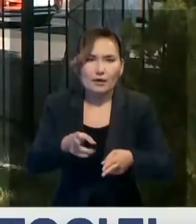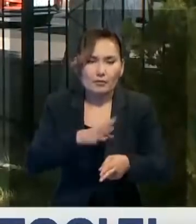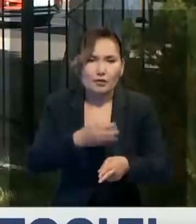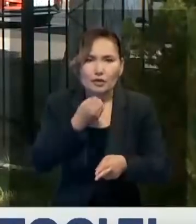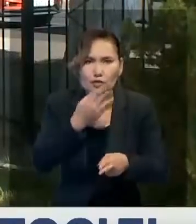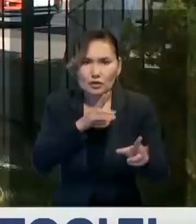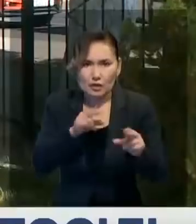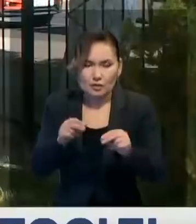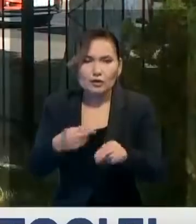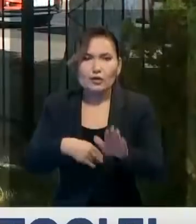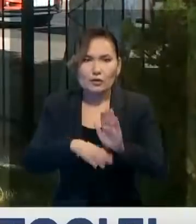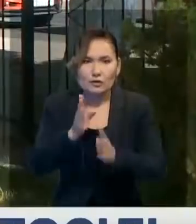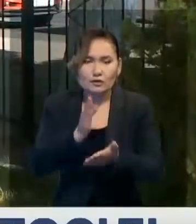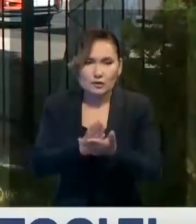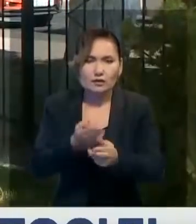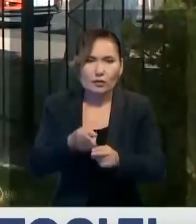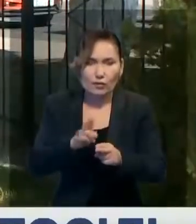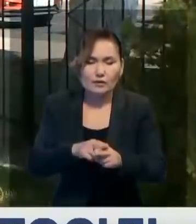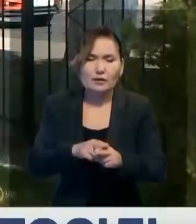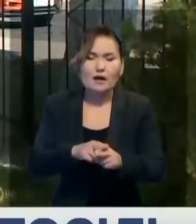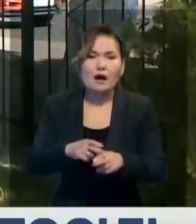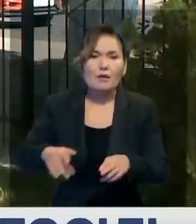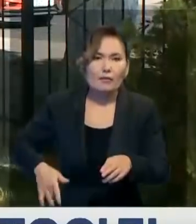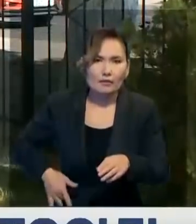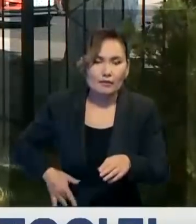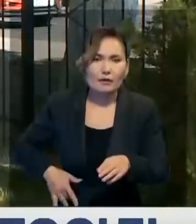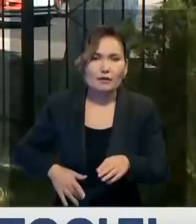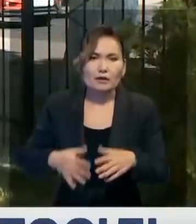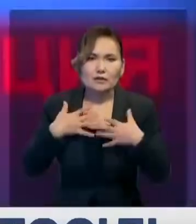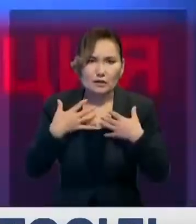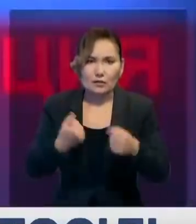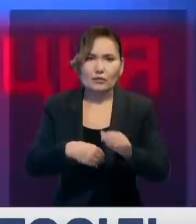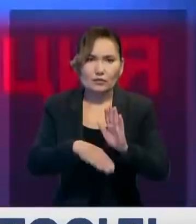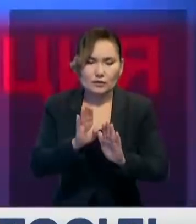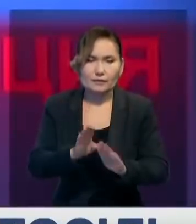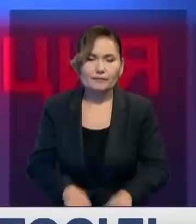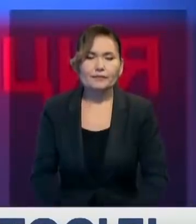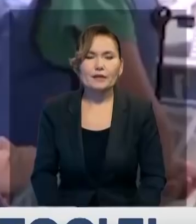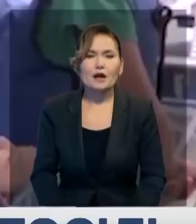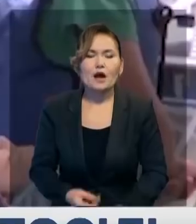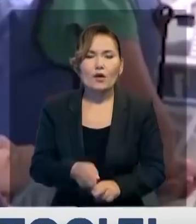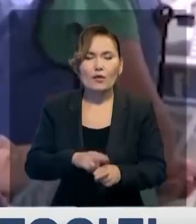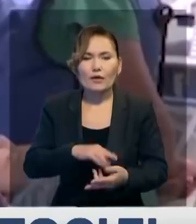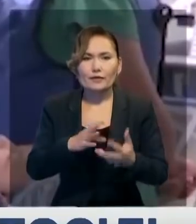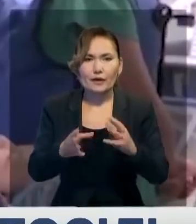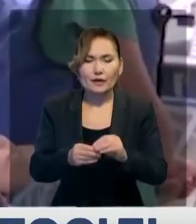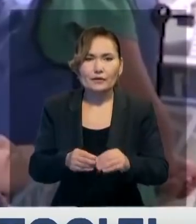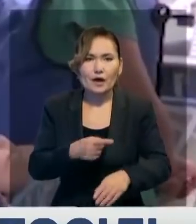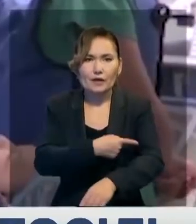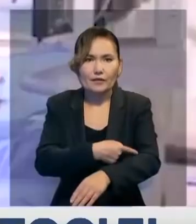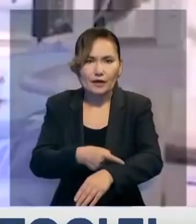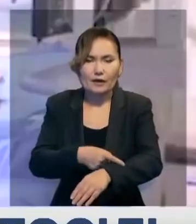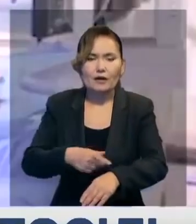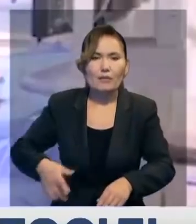шүкір, стабилизация процесі деп айтады. Осындай жақсы көрсеткішке жетіп отырмыз. Химиоэмболизация әдісі тамырды тарылтып,